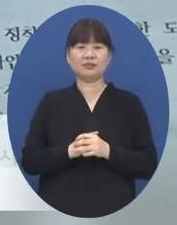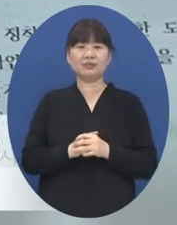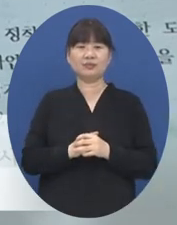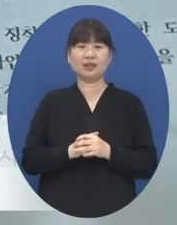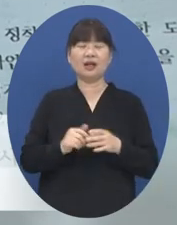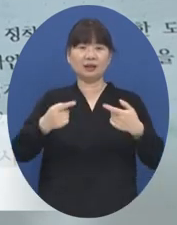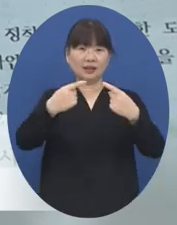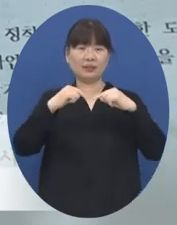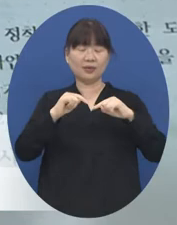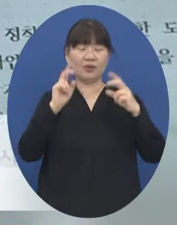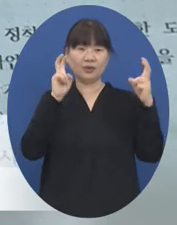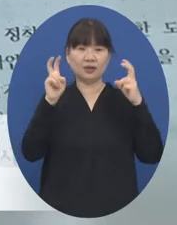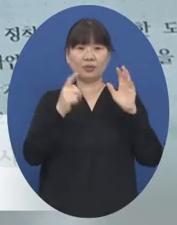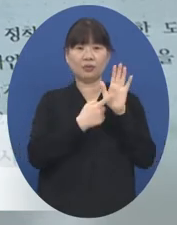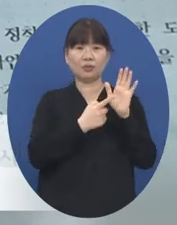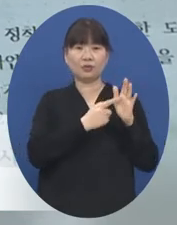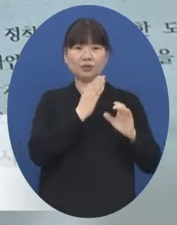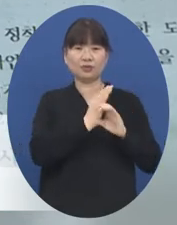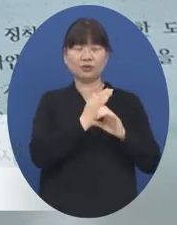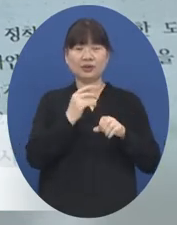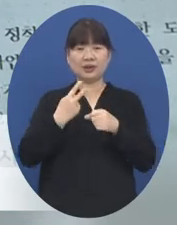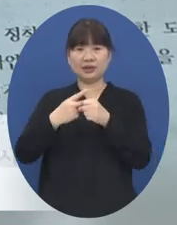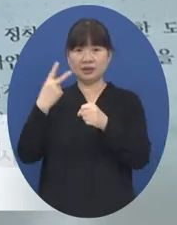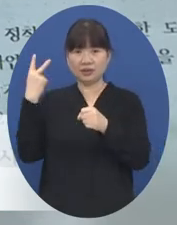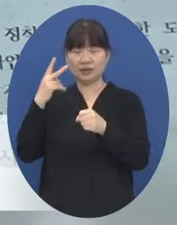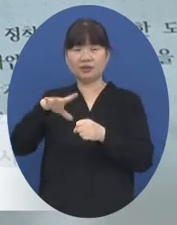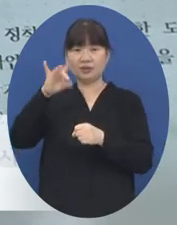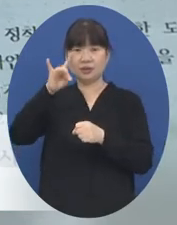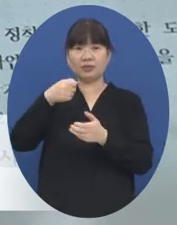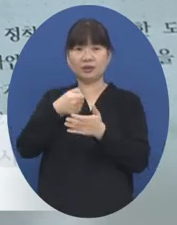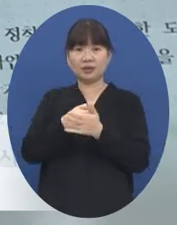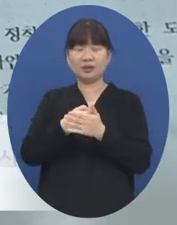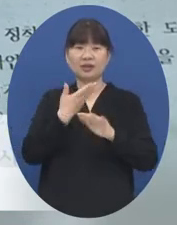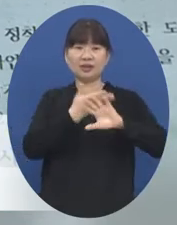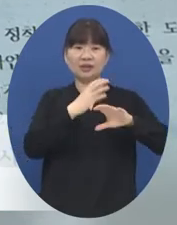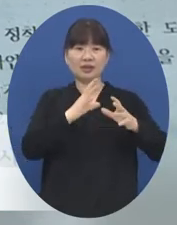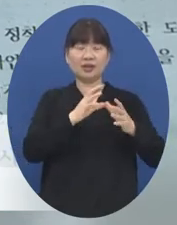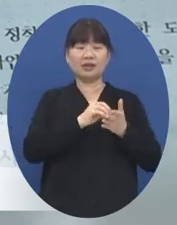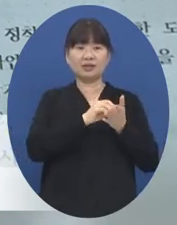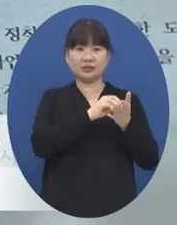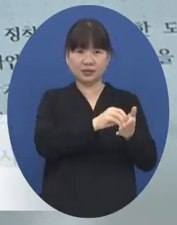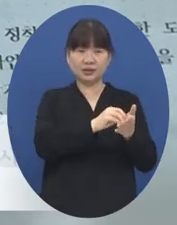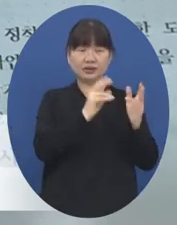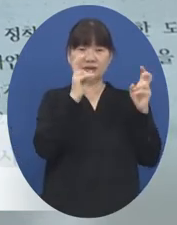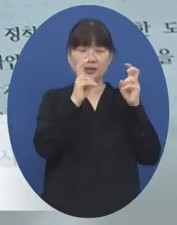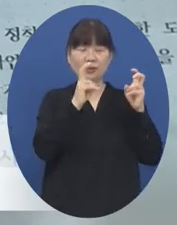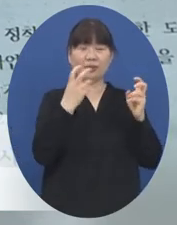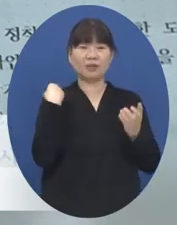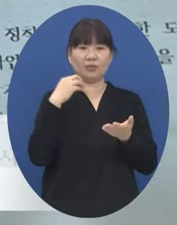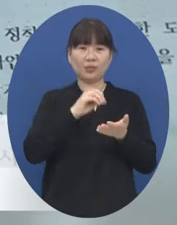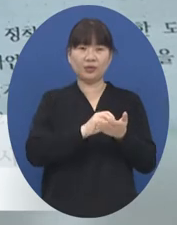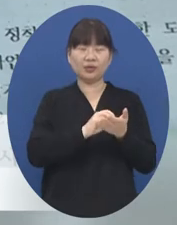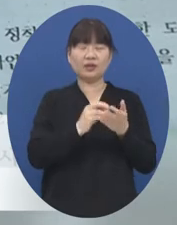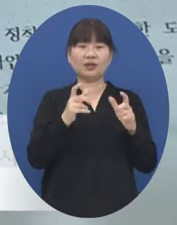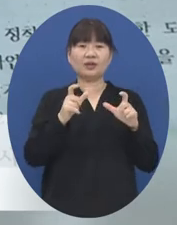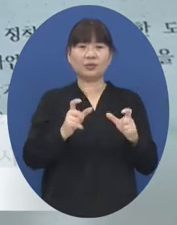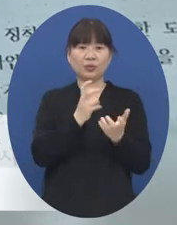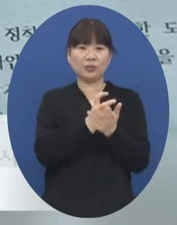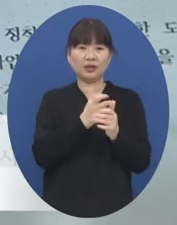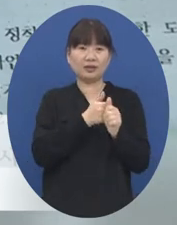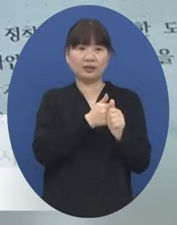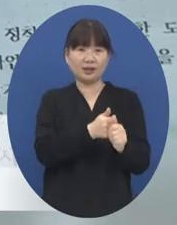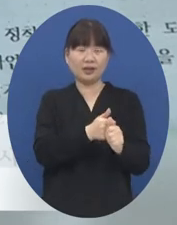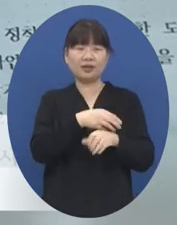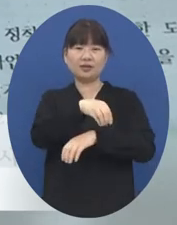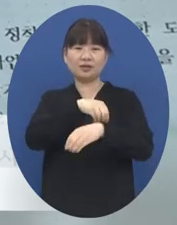모집합니다. 2년 전 지방자치단체 최초로 제정한 해외 진출 기업의 복귀 지원에 관한 조례에 근거해 적극적인